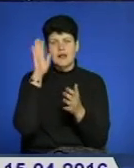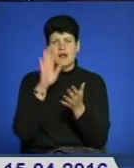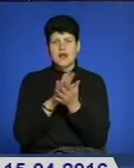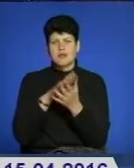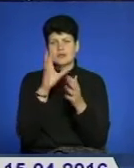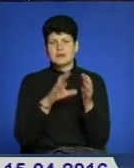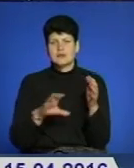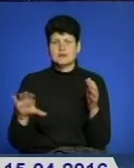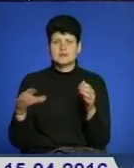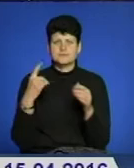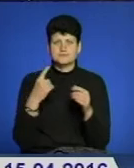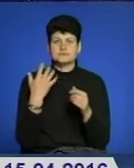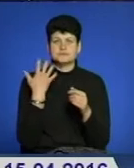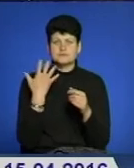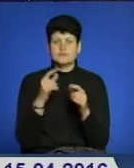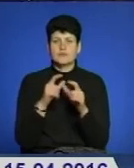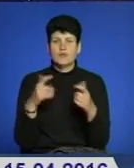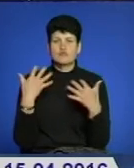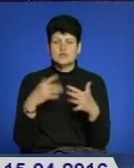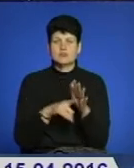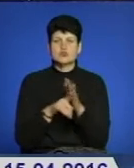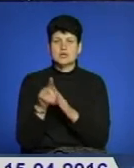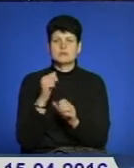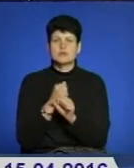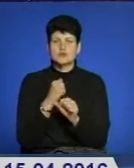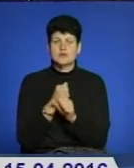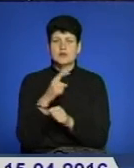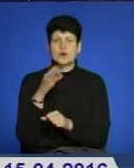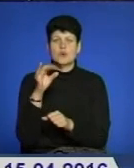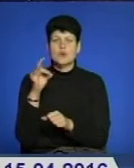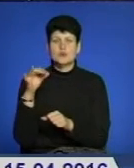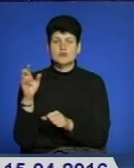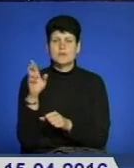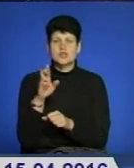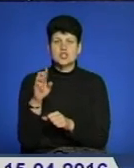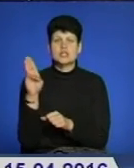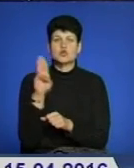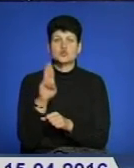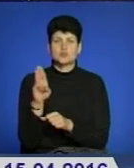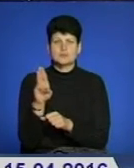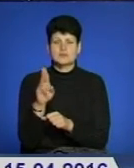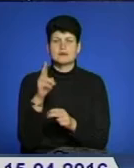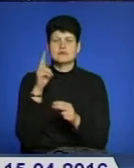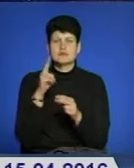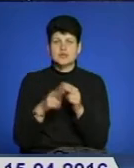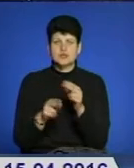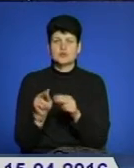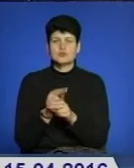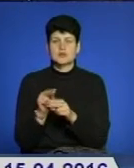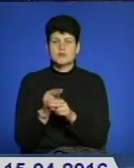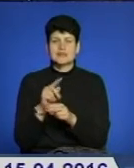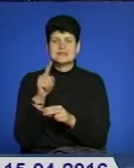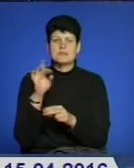Наразі йдеться про 5 об'єктів. Уже запрацювали очисні споруди в Хоросткові, Бережанах і Шумську. Завершують реконструкцію в Збаражі